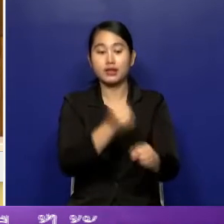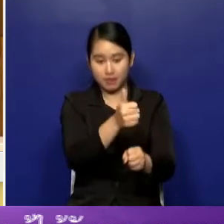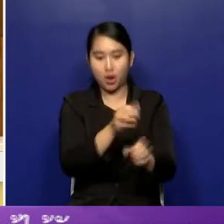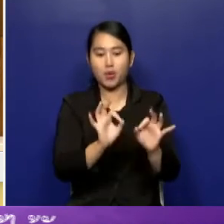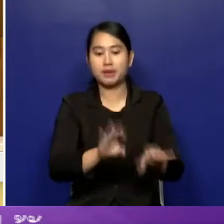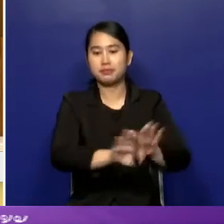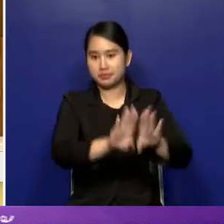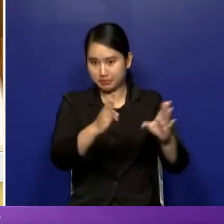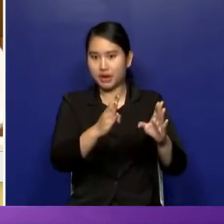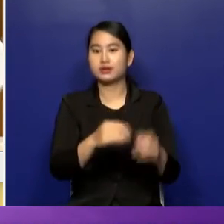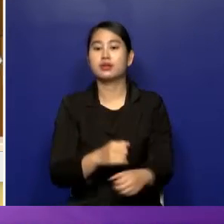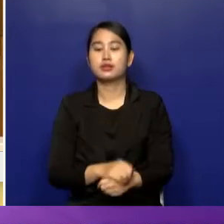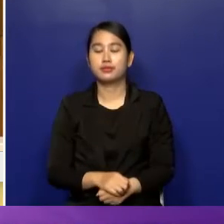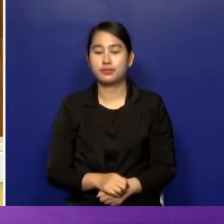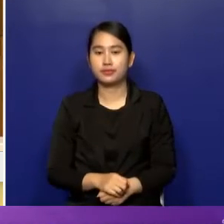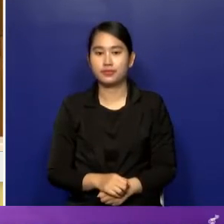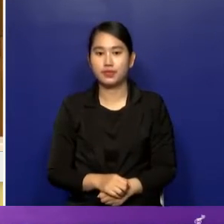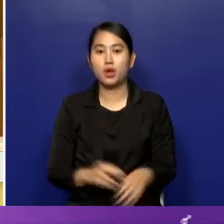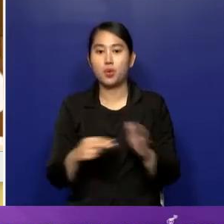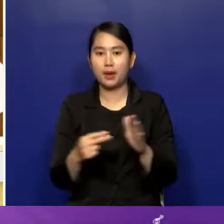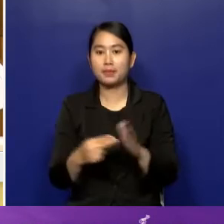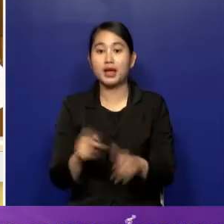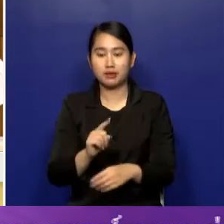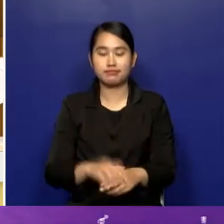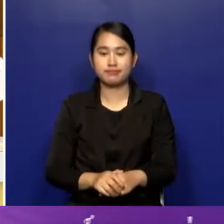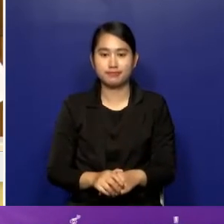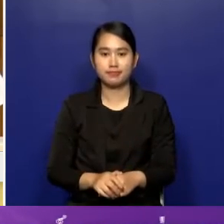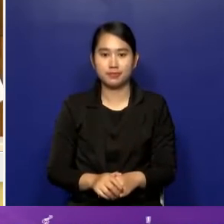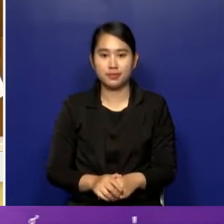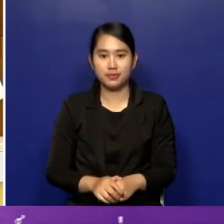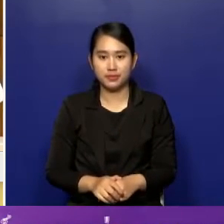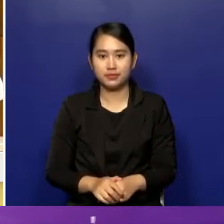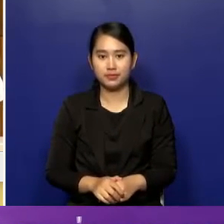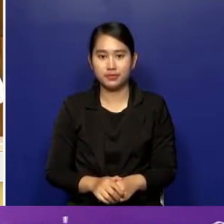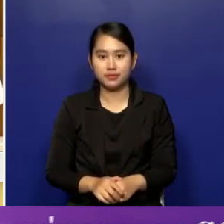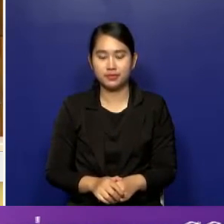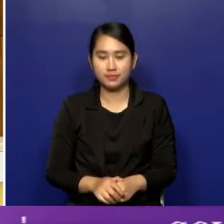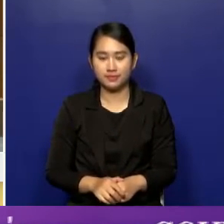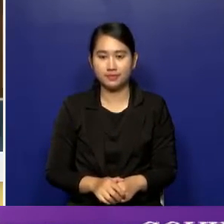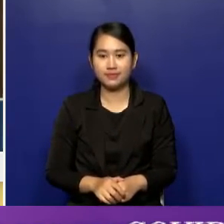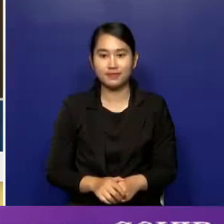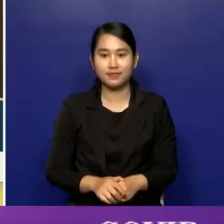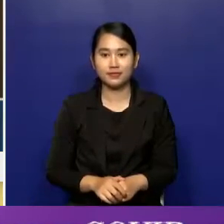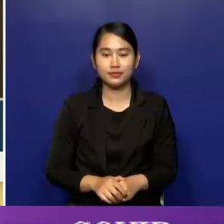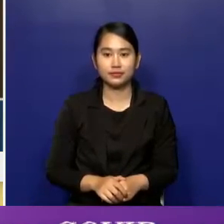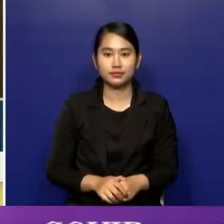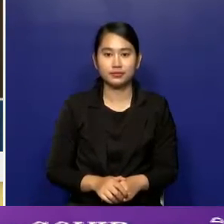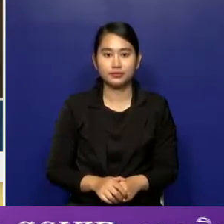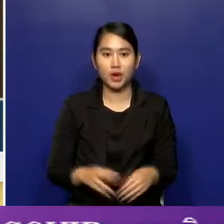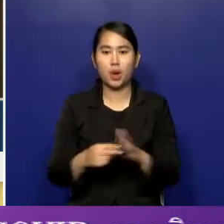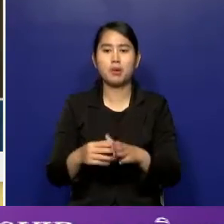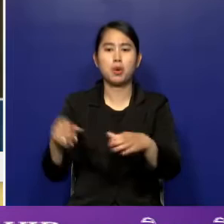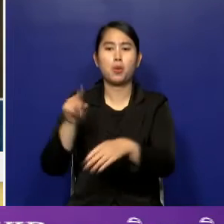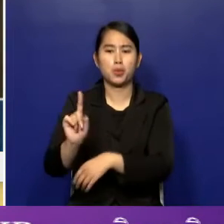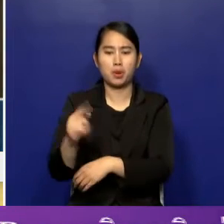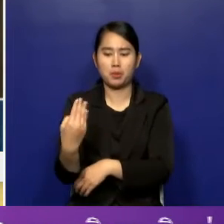กติไปนะครับอนนี้กเปเรื่ของnejเฉมของ เมืองแ่อคลา